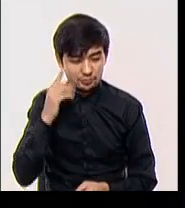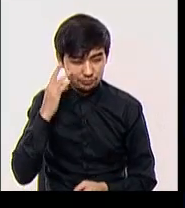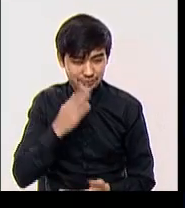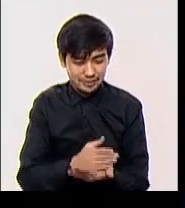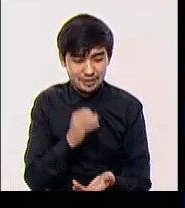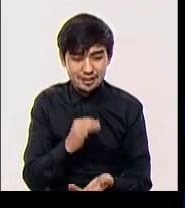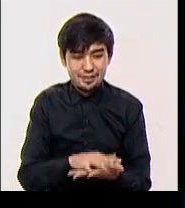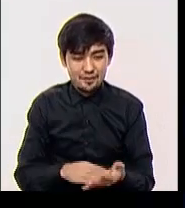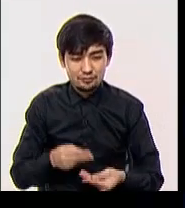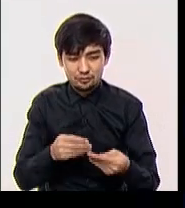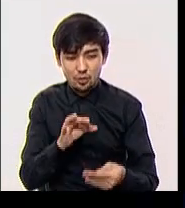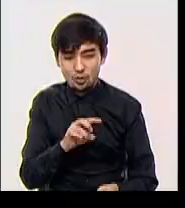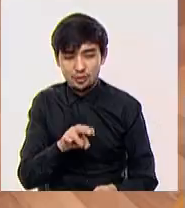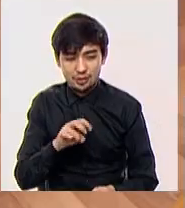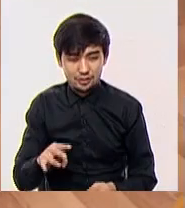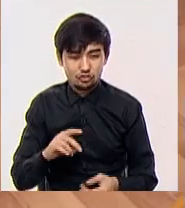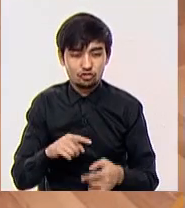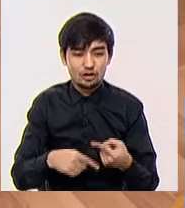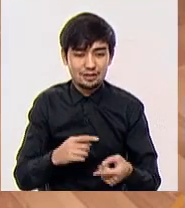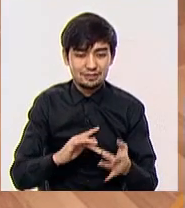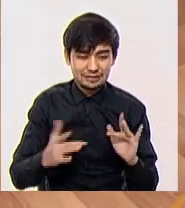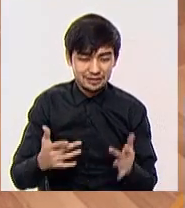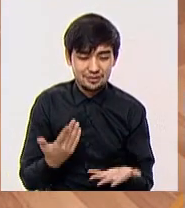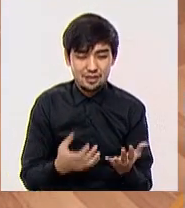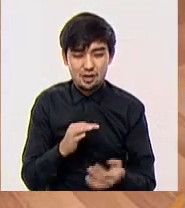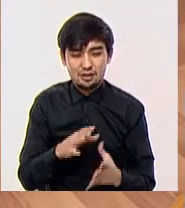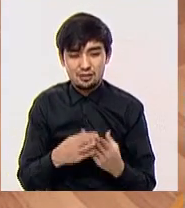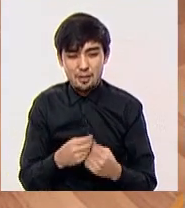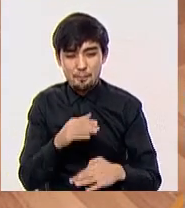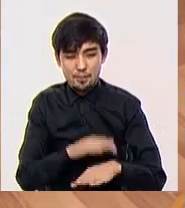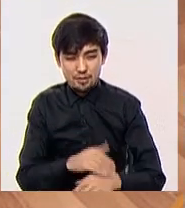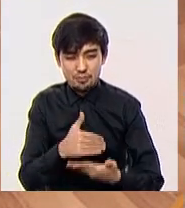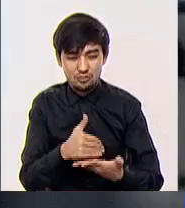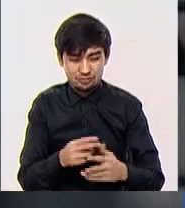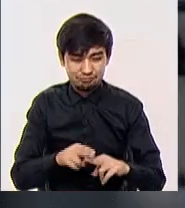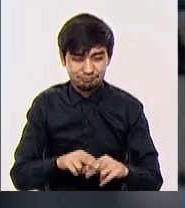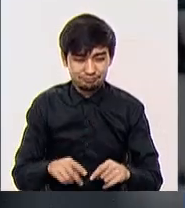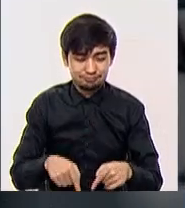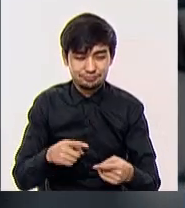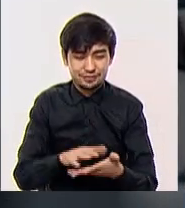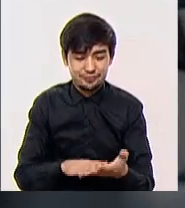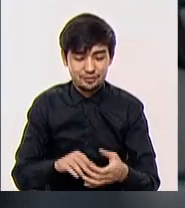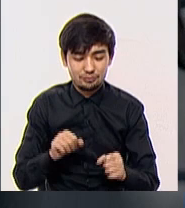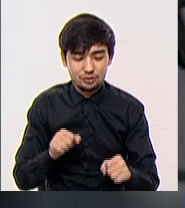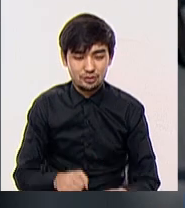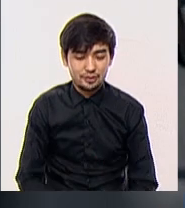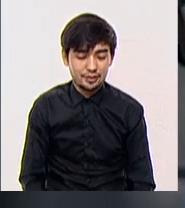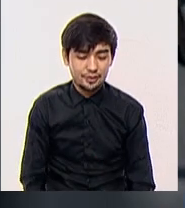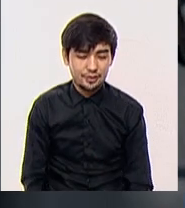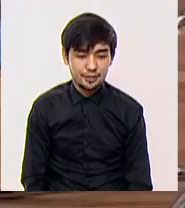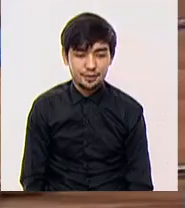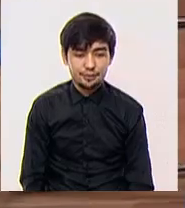подать заявки можно будет онлайн через сайты и приложения от Басыбанка. Асем Караулова, Анастасия Новикова, Амантай